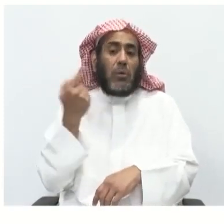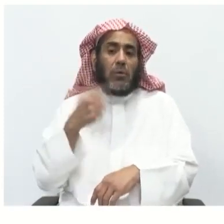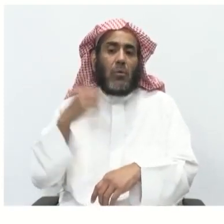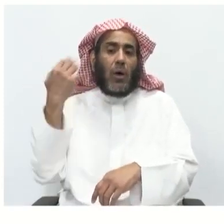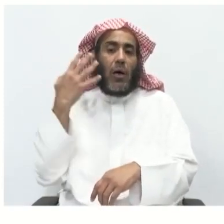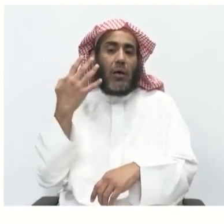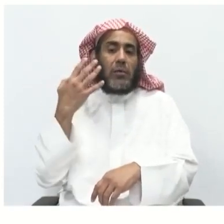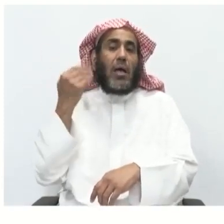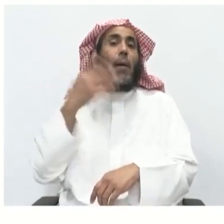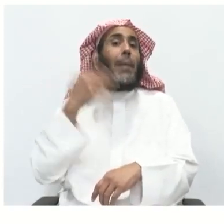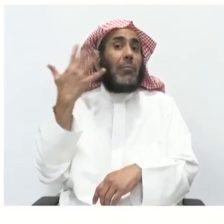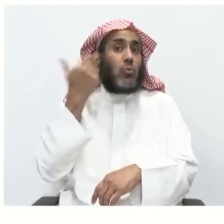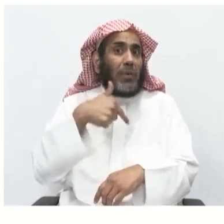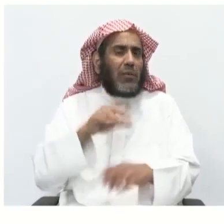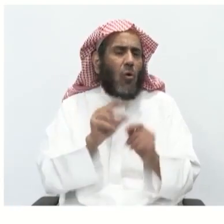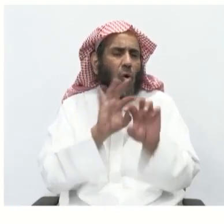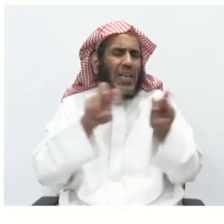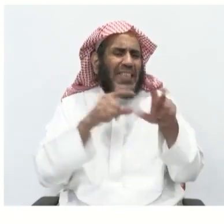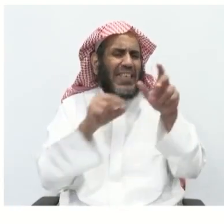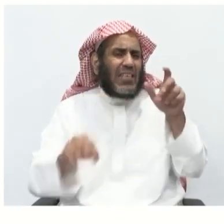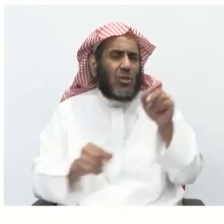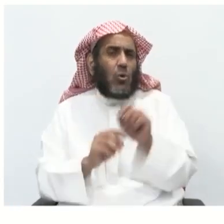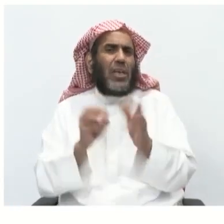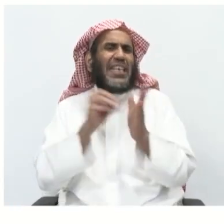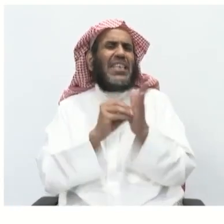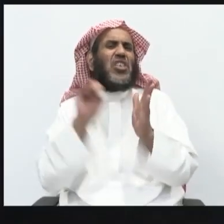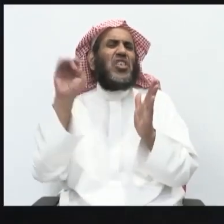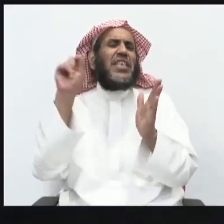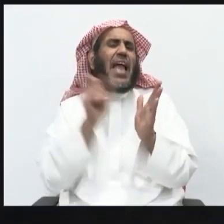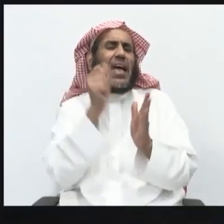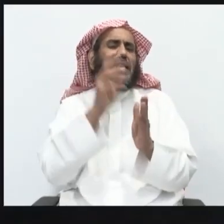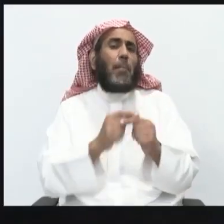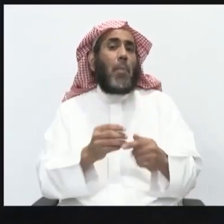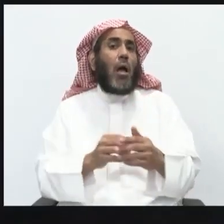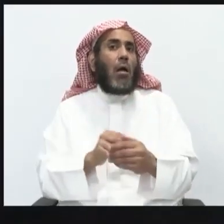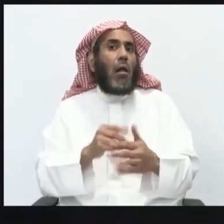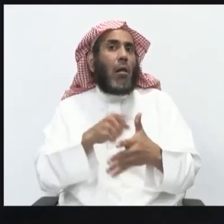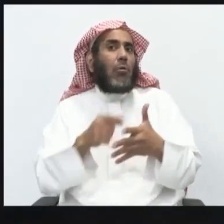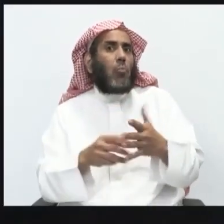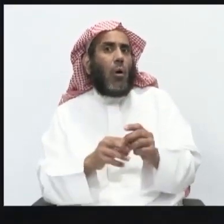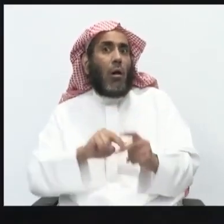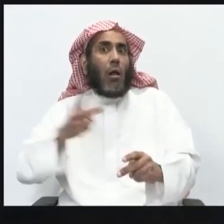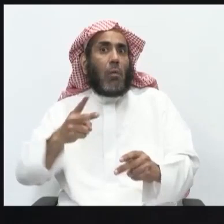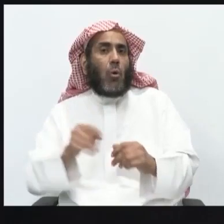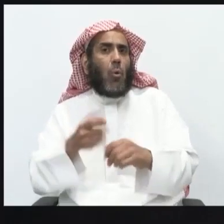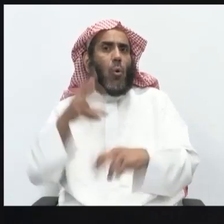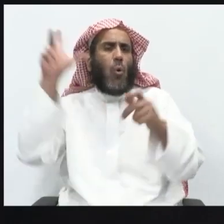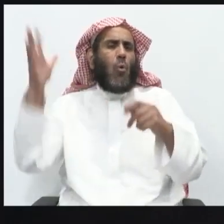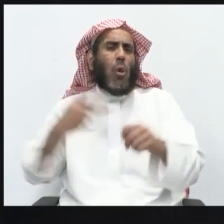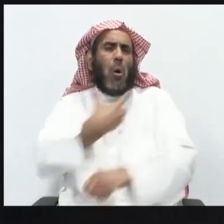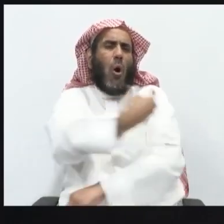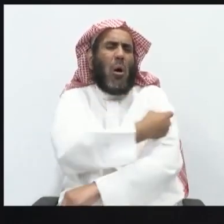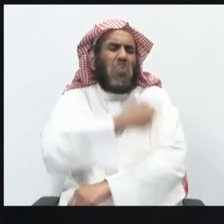يفحص تسلسل جيناتها اذا ما هي الخطوه الغريبه التي قام بها العلماء حقنوا بعض